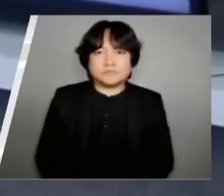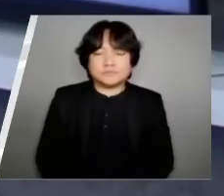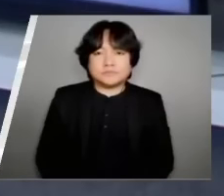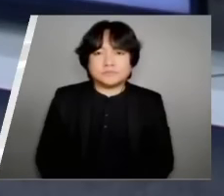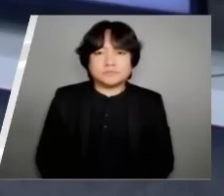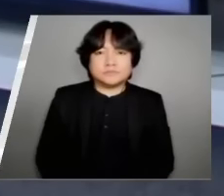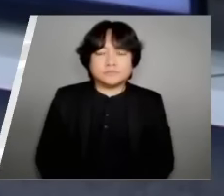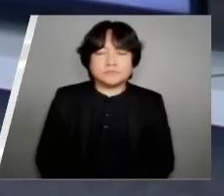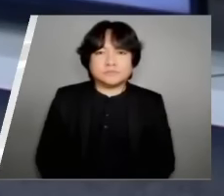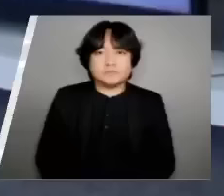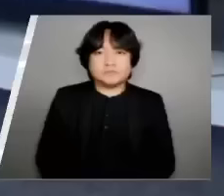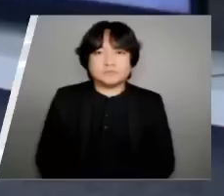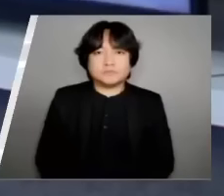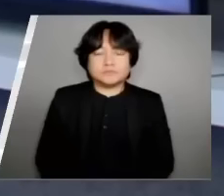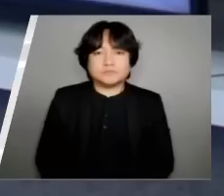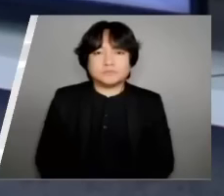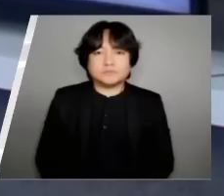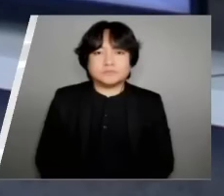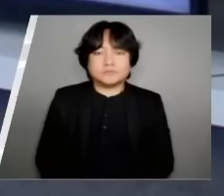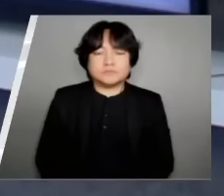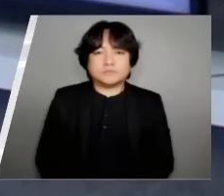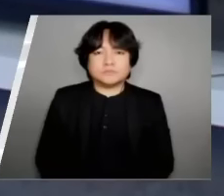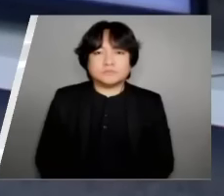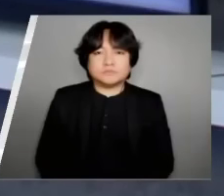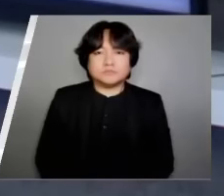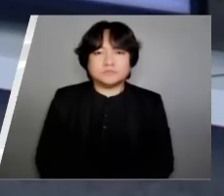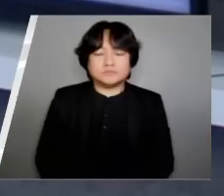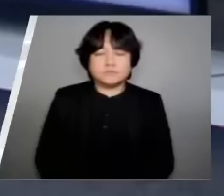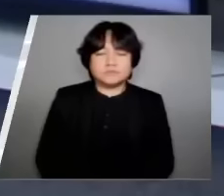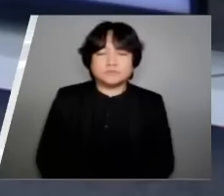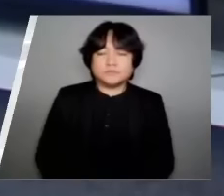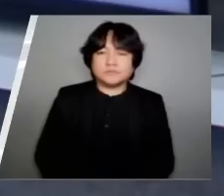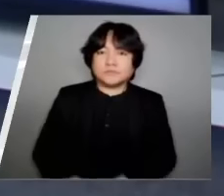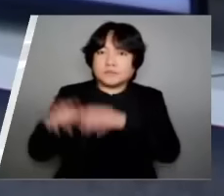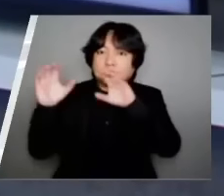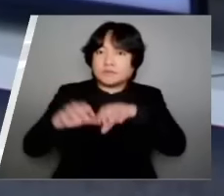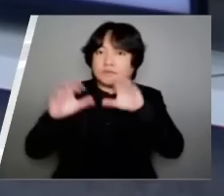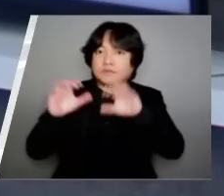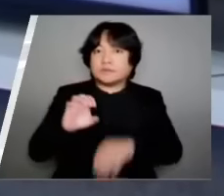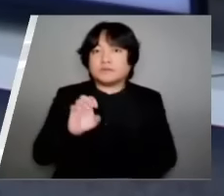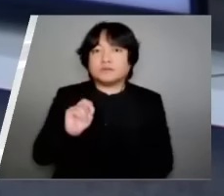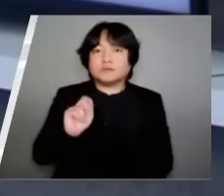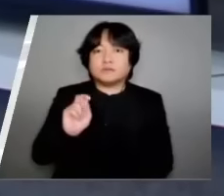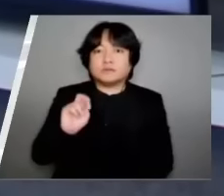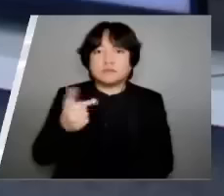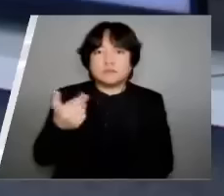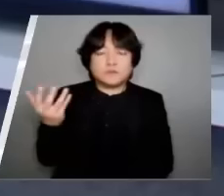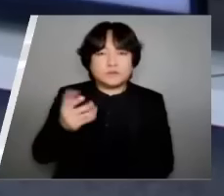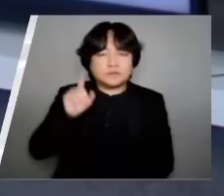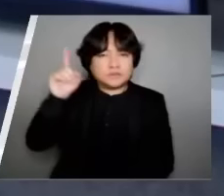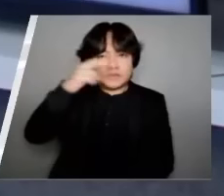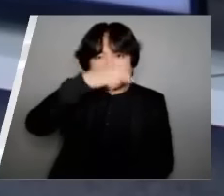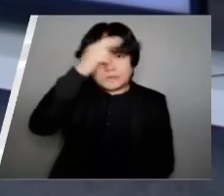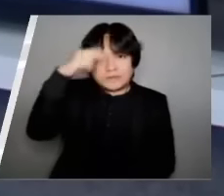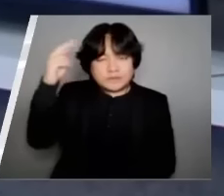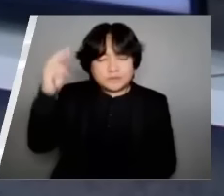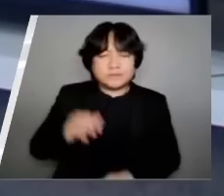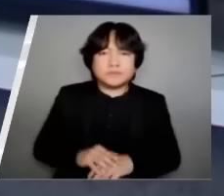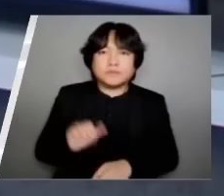Isa rin sa mga matinding hinagupit ng bagyong Enteng ang lalawigan ng Rizal. Sa isang barangay sa Antipolo, umakyat na sa 3 ang